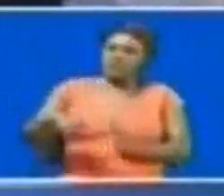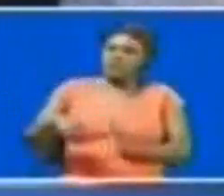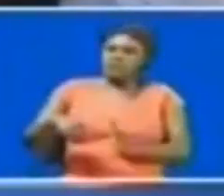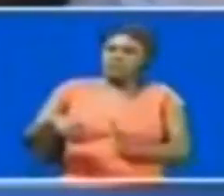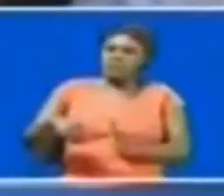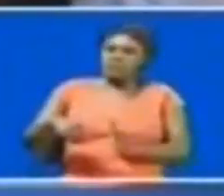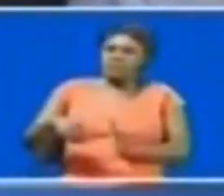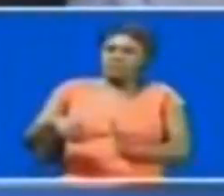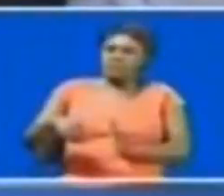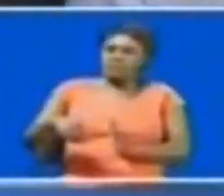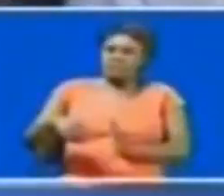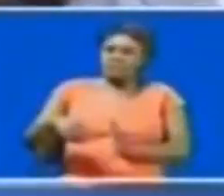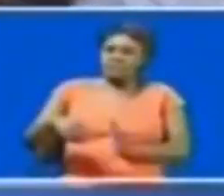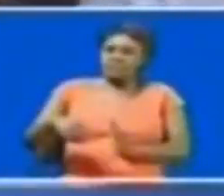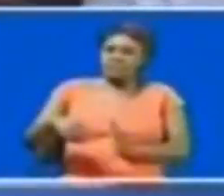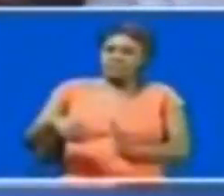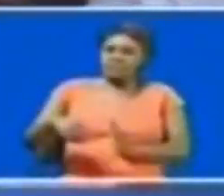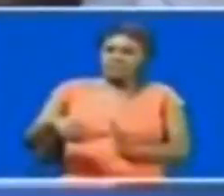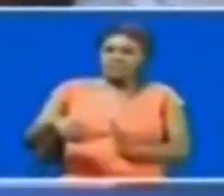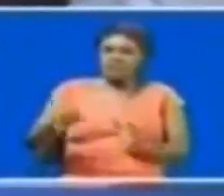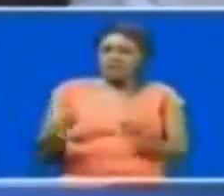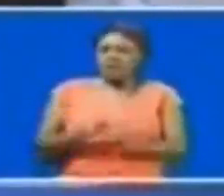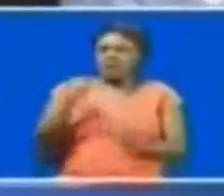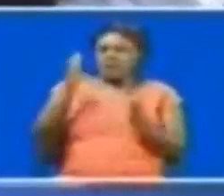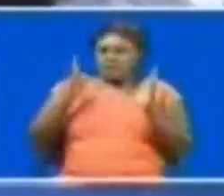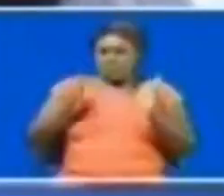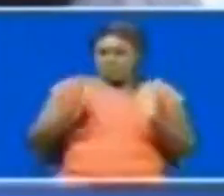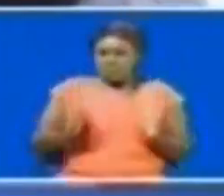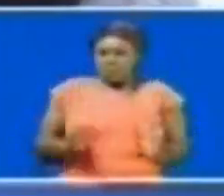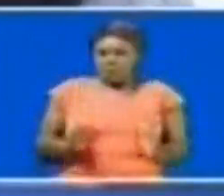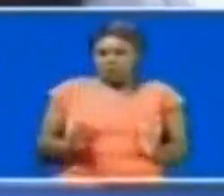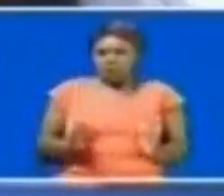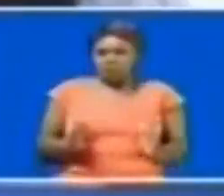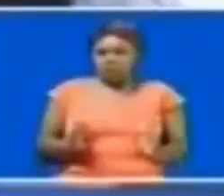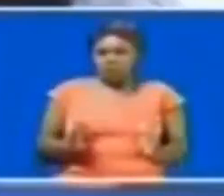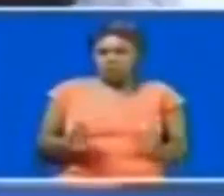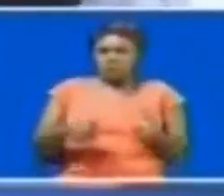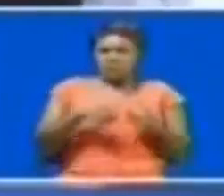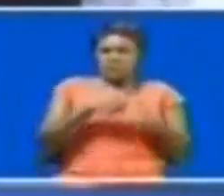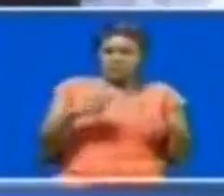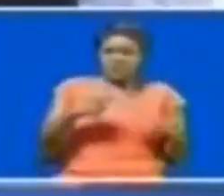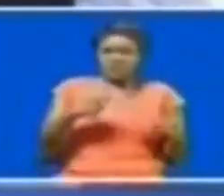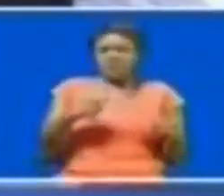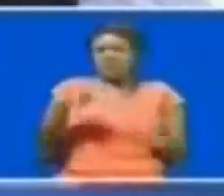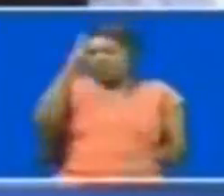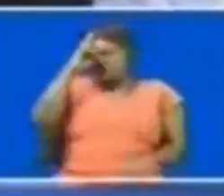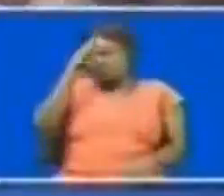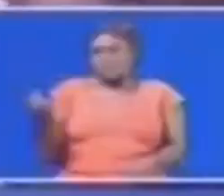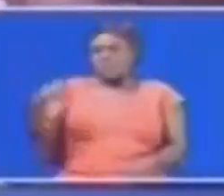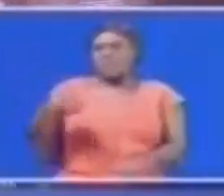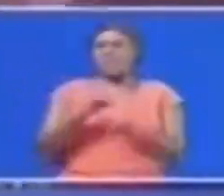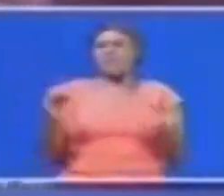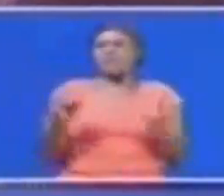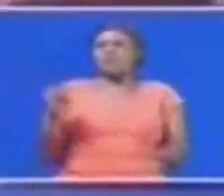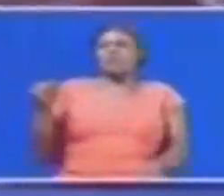kwa ile wingi ama kwa ile dakika wanaita. Sababu unakuta mtu hata kama alikuwa anataka kuuawa, atauawa na amalizi bila ile polisi